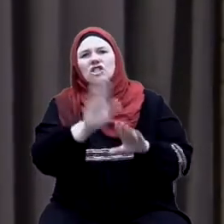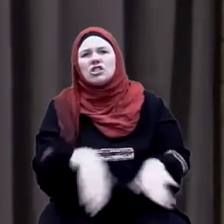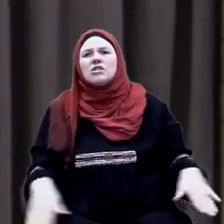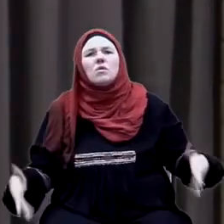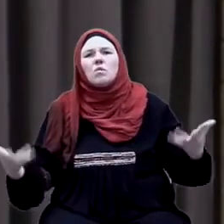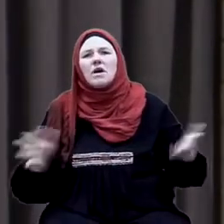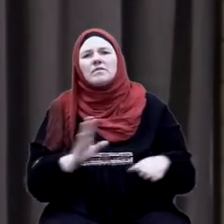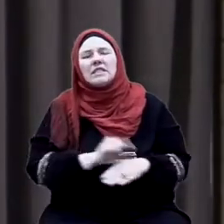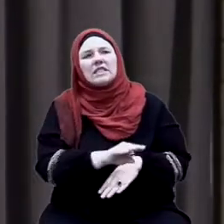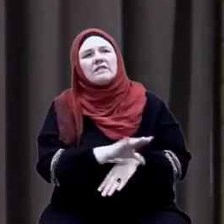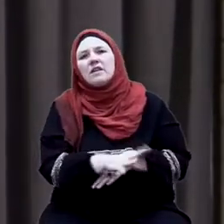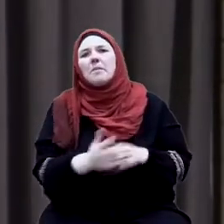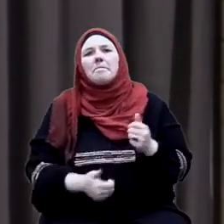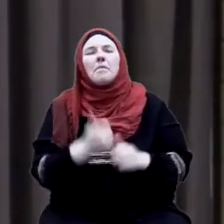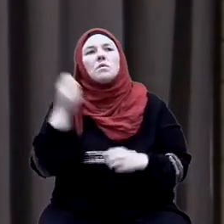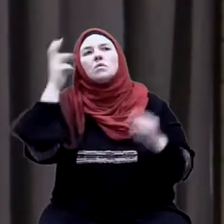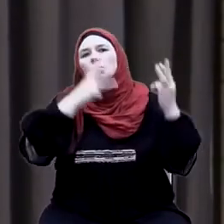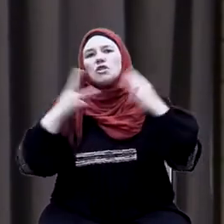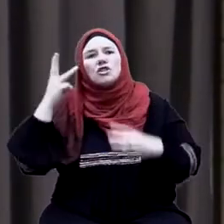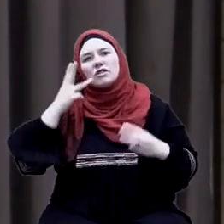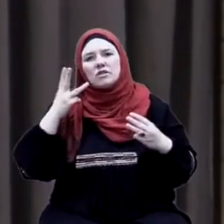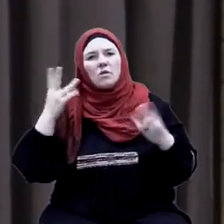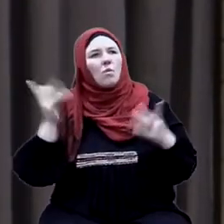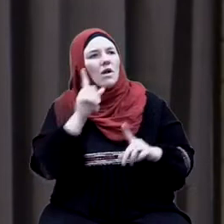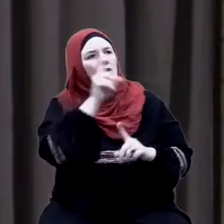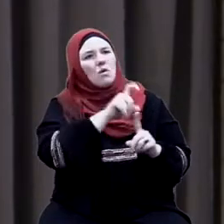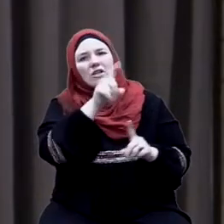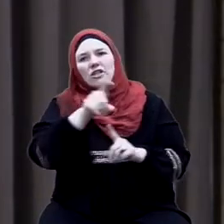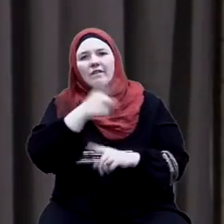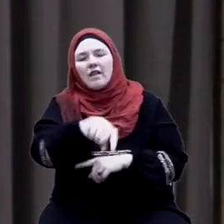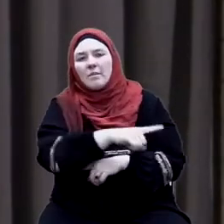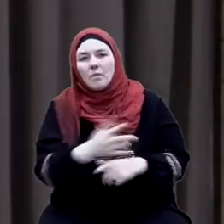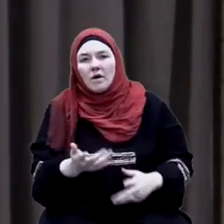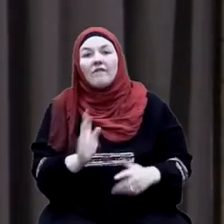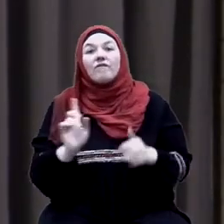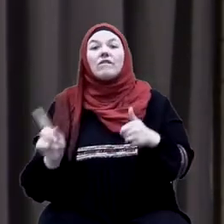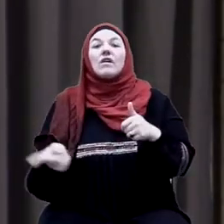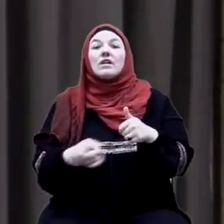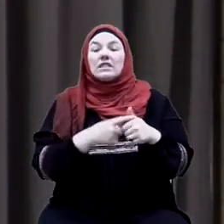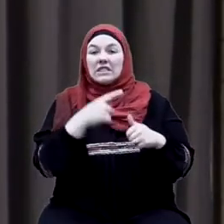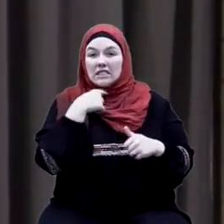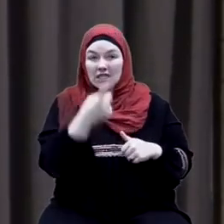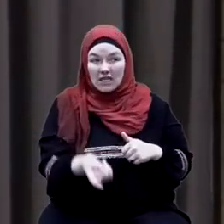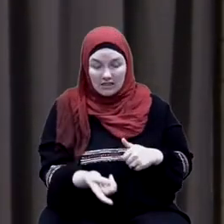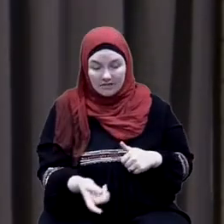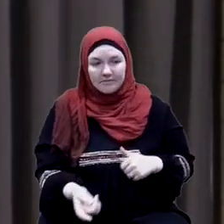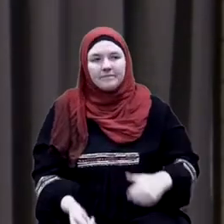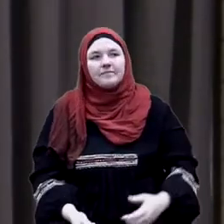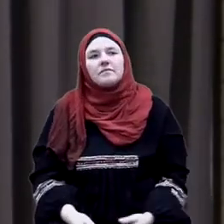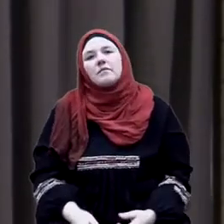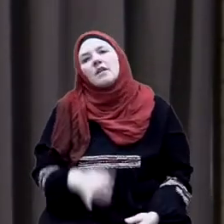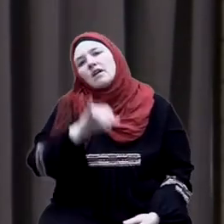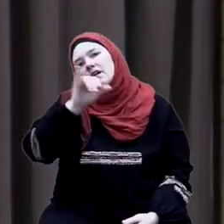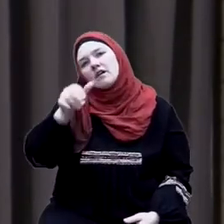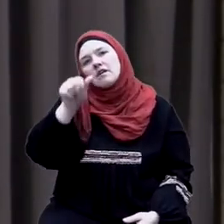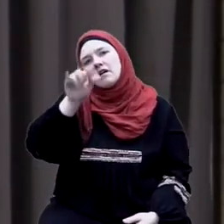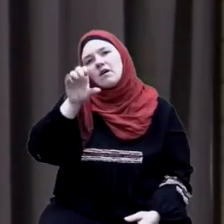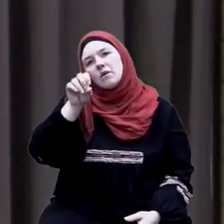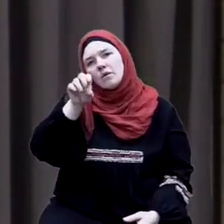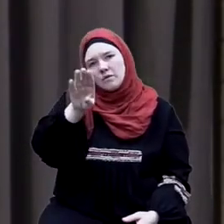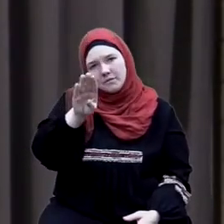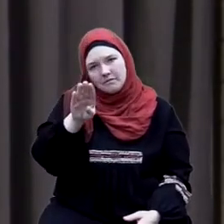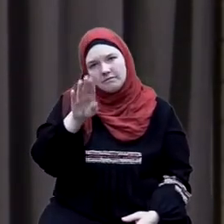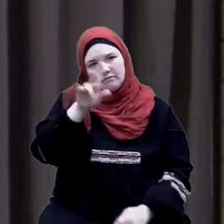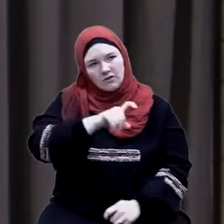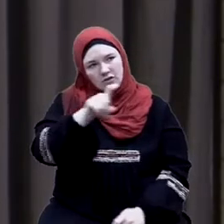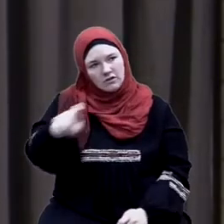was his most worry? What did he question them? First, he told them, إِنَّ اللَّهَ اصْطَفَى لَكُمُ